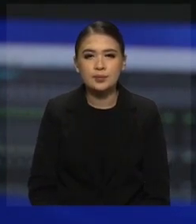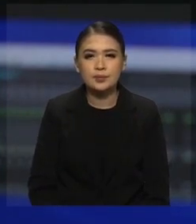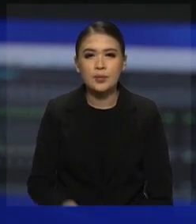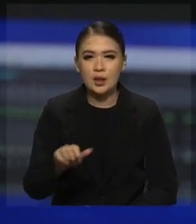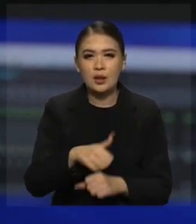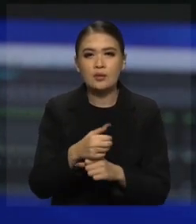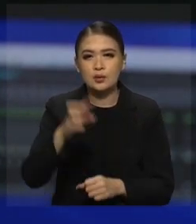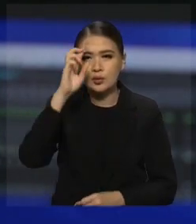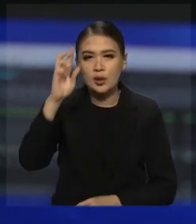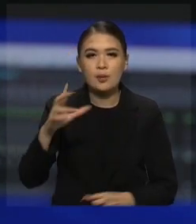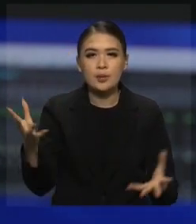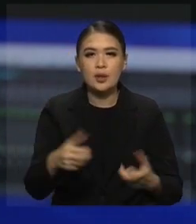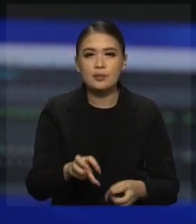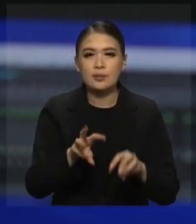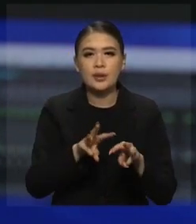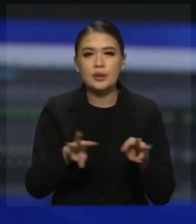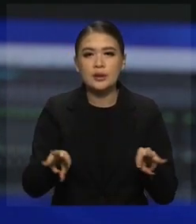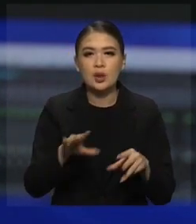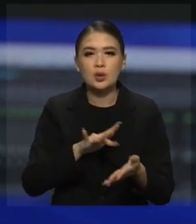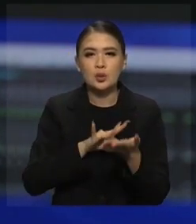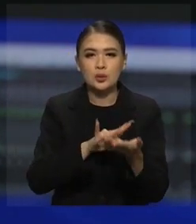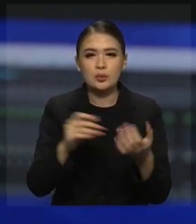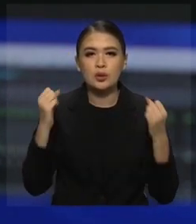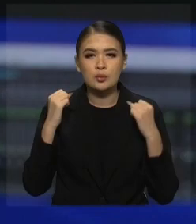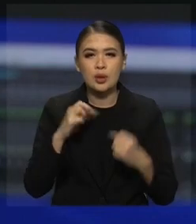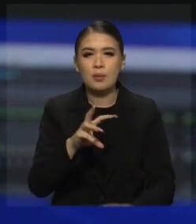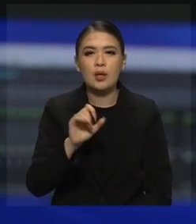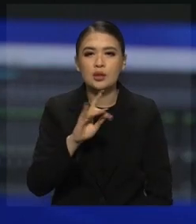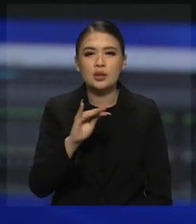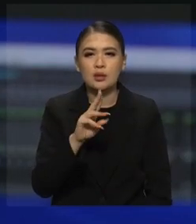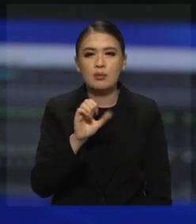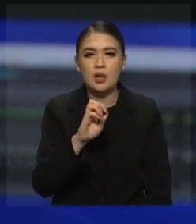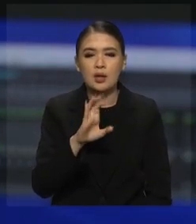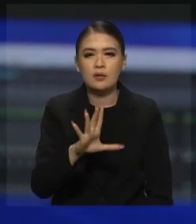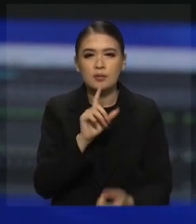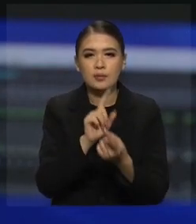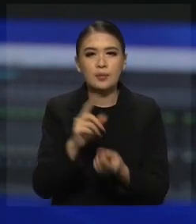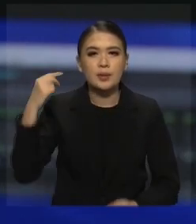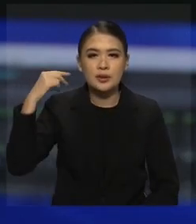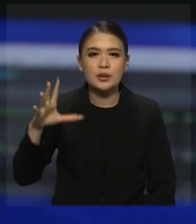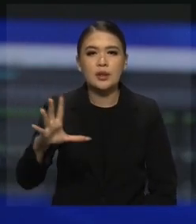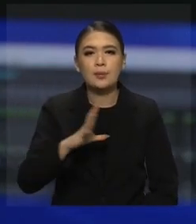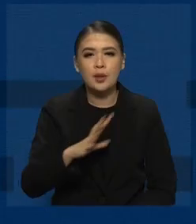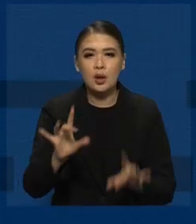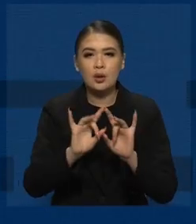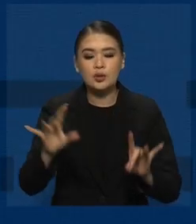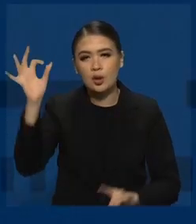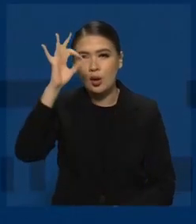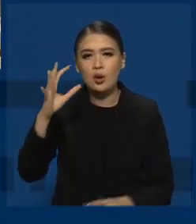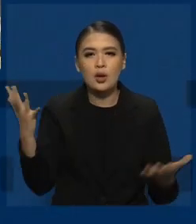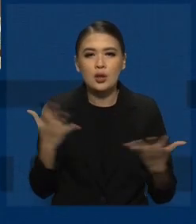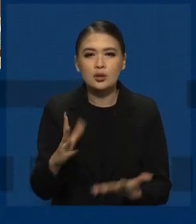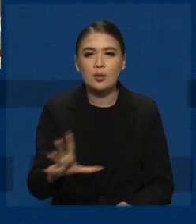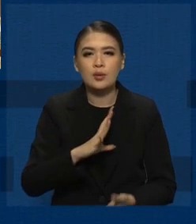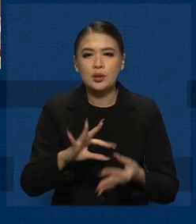Глава государства принял министра туризма и спорта Ермека Маржикпаева. Президенту было доложено о проведенном анализе